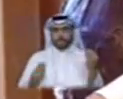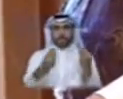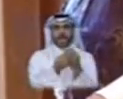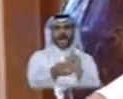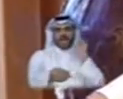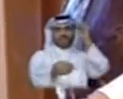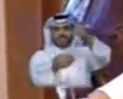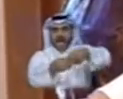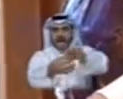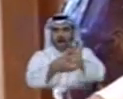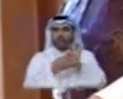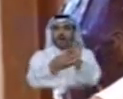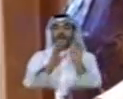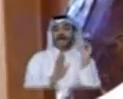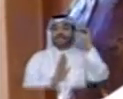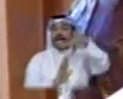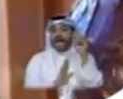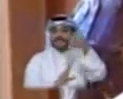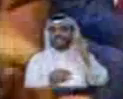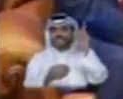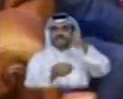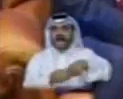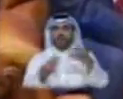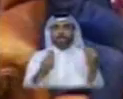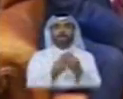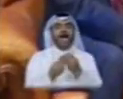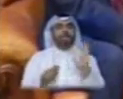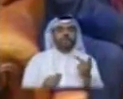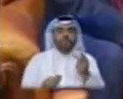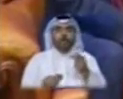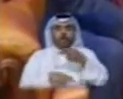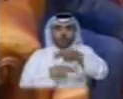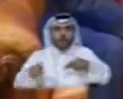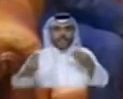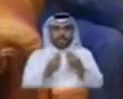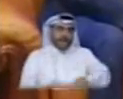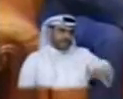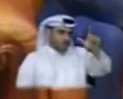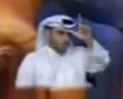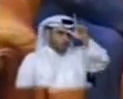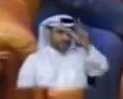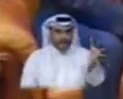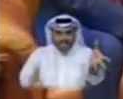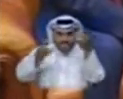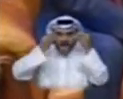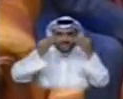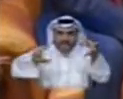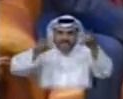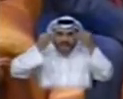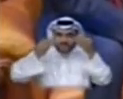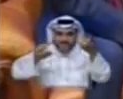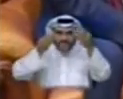المومني تعزيز التعاون في مجالات الإعلام والثقافة. وقال الشيخ سلمان الحمود خلال اجتماعه مع الوزير